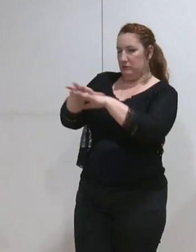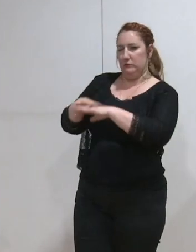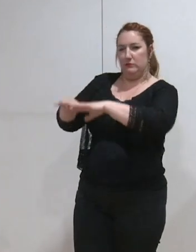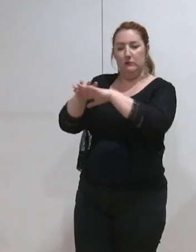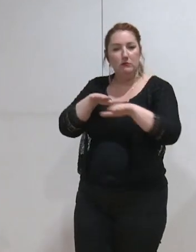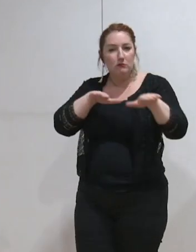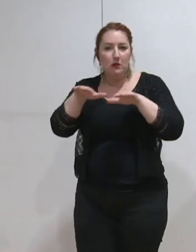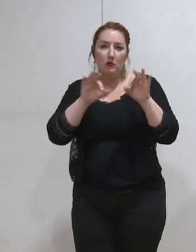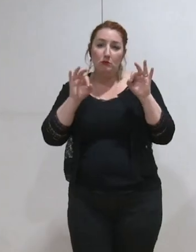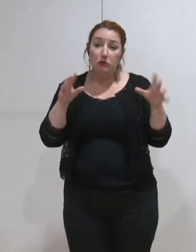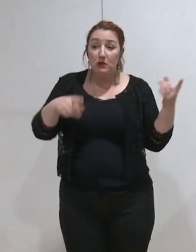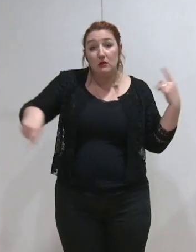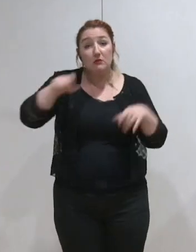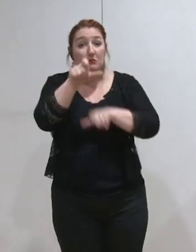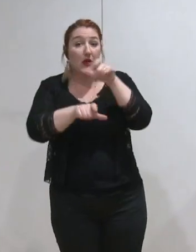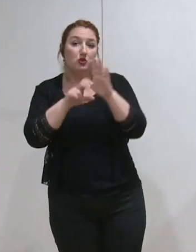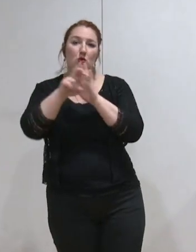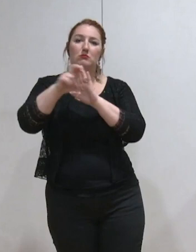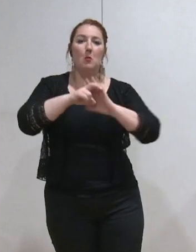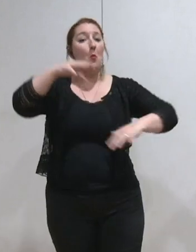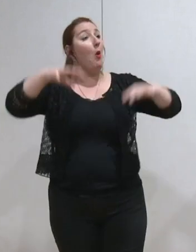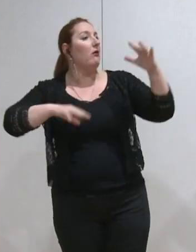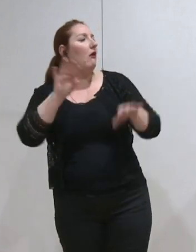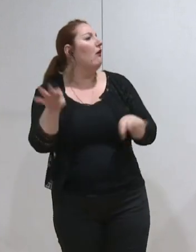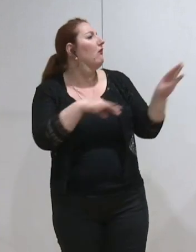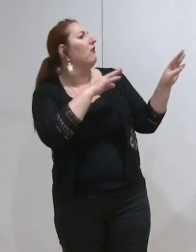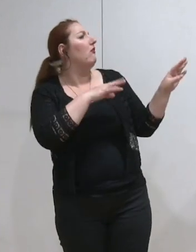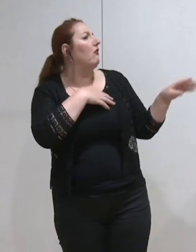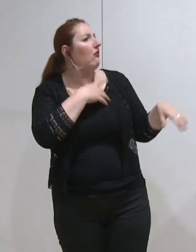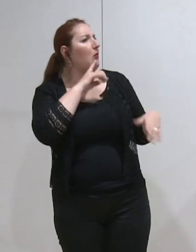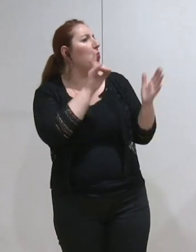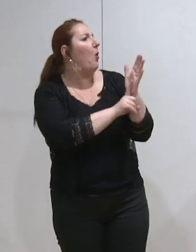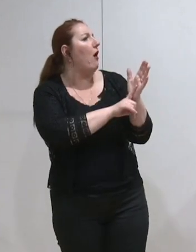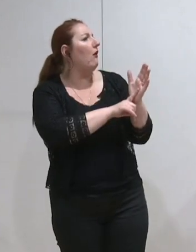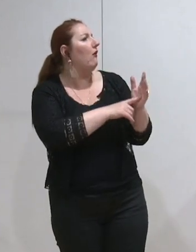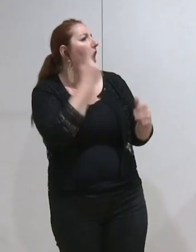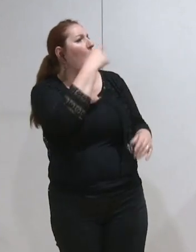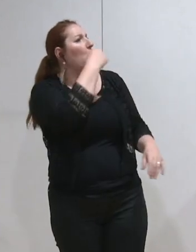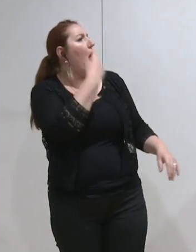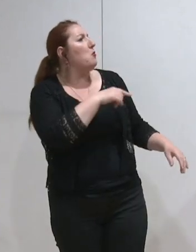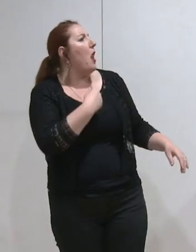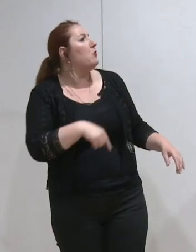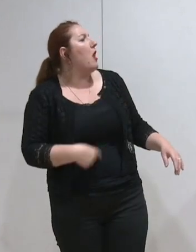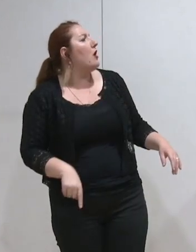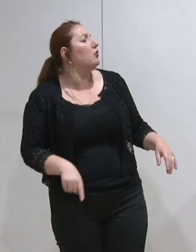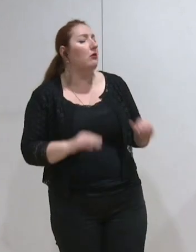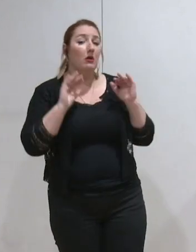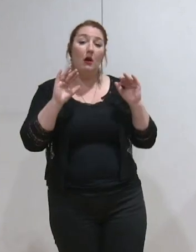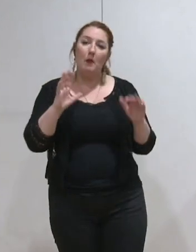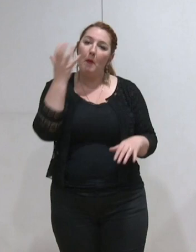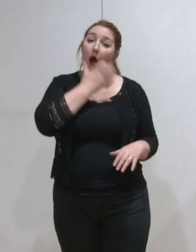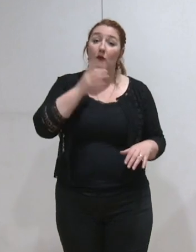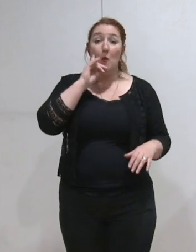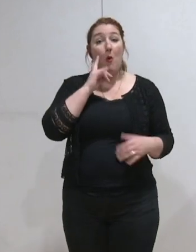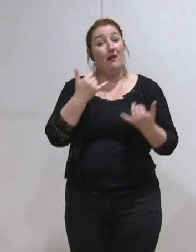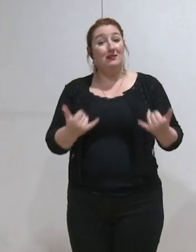Grenoblois moyen soit petit à petit dépessé de ses droits le comble pour une ville qui se prétend être quand même à l'origine de la révolution